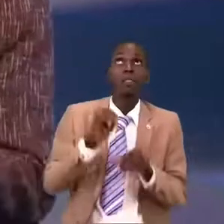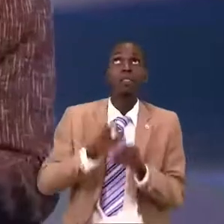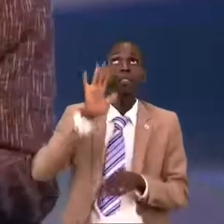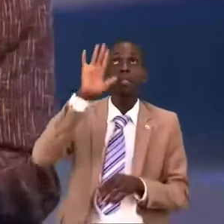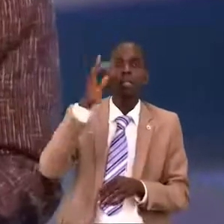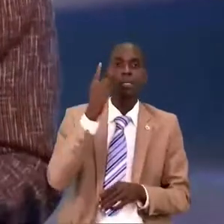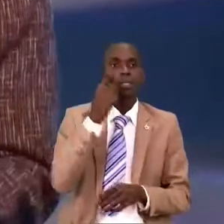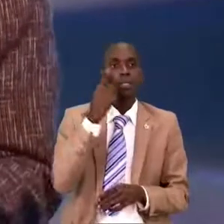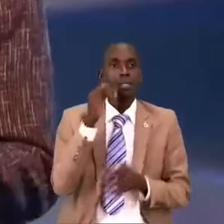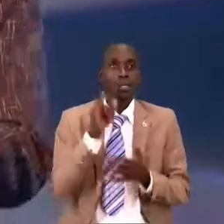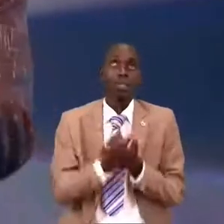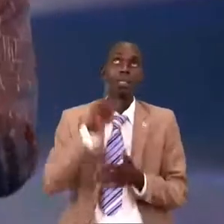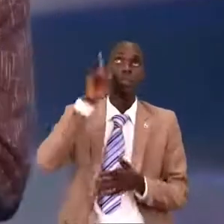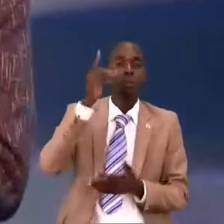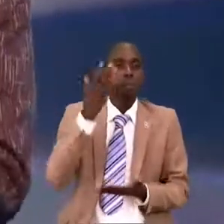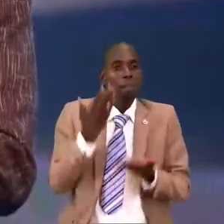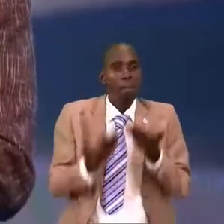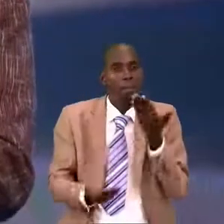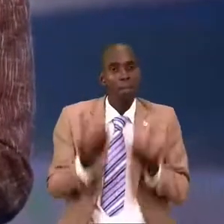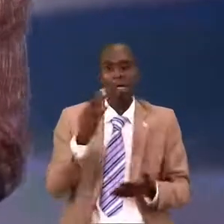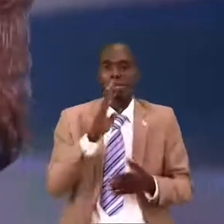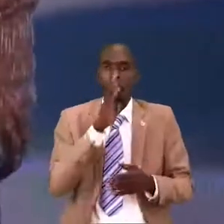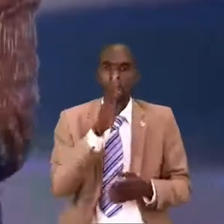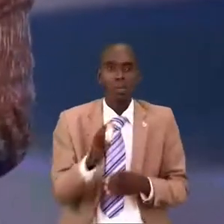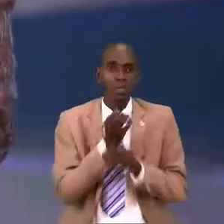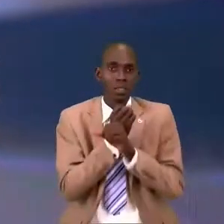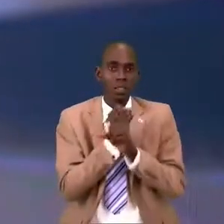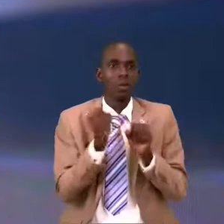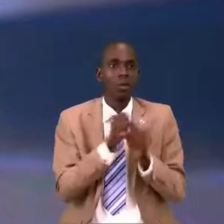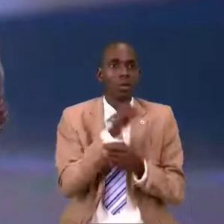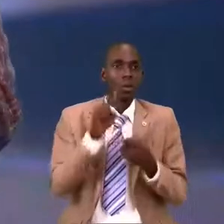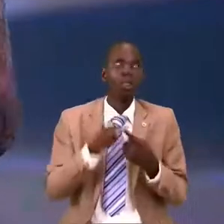sans reproche dans ton jugement.